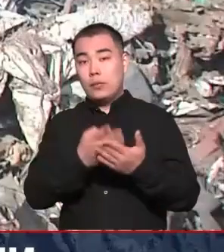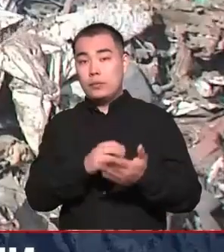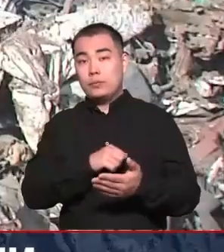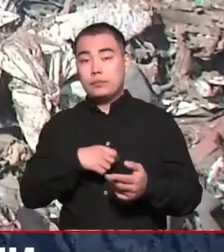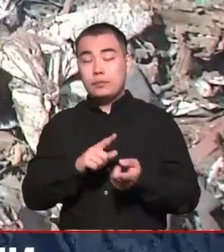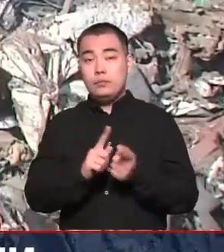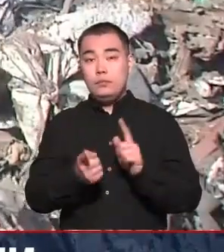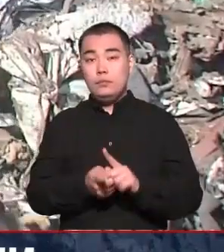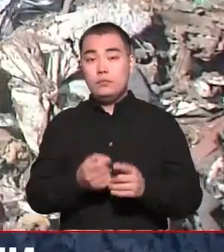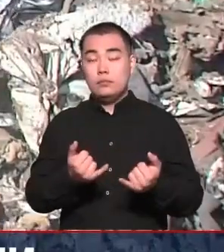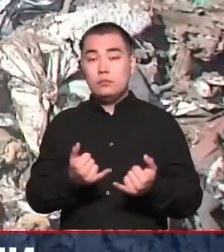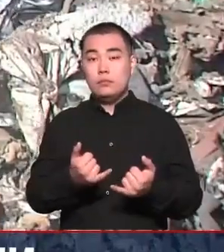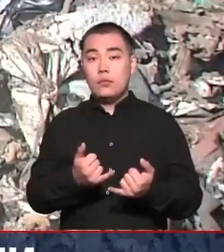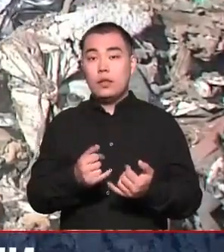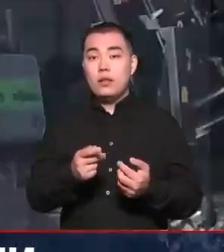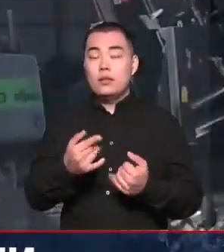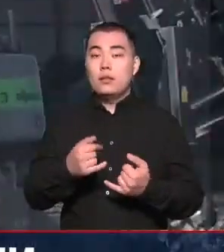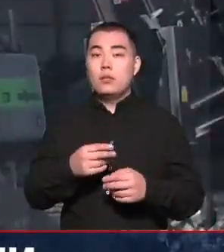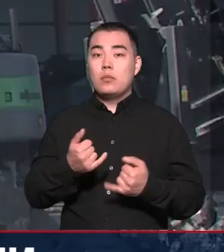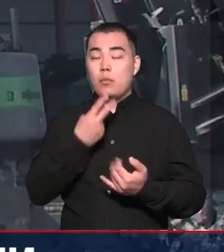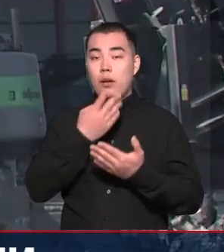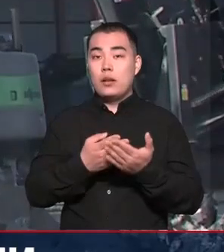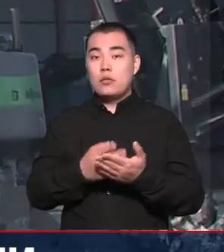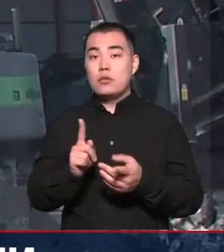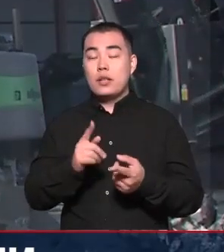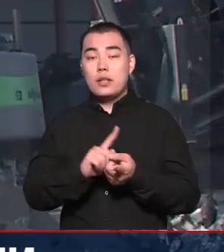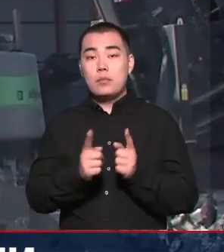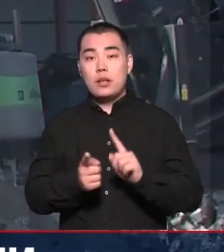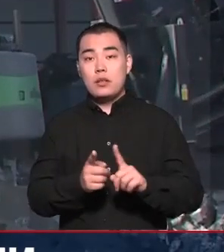об изменении ставки утилизационного сбора, ответил, что никаких